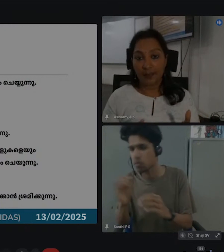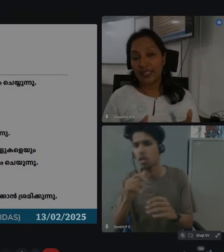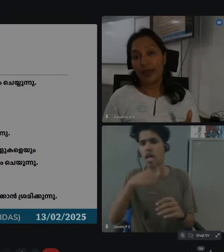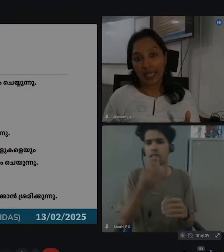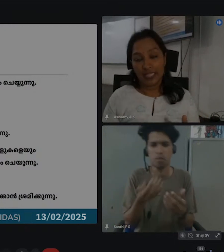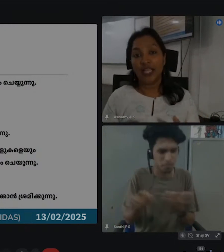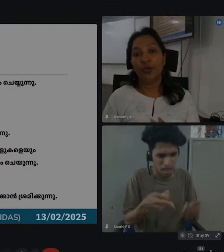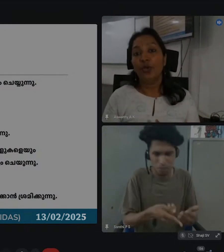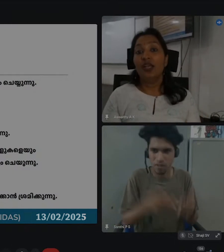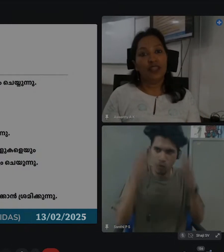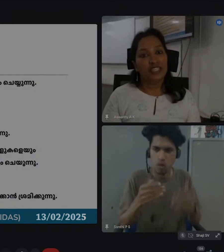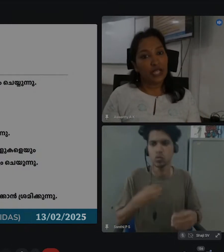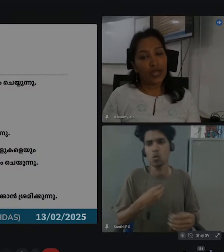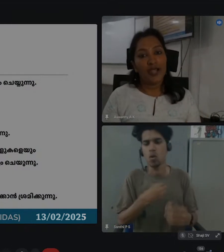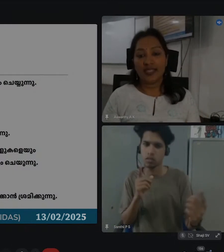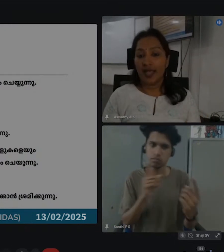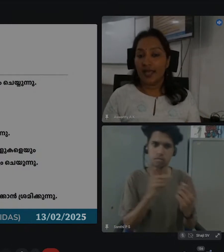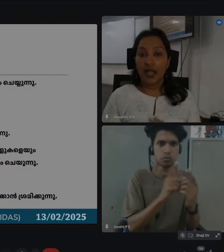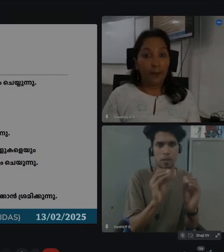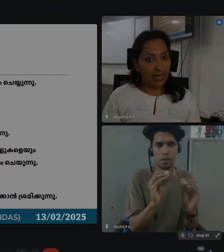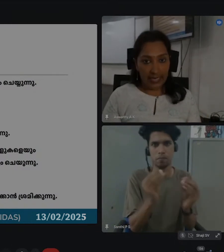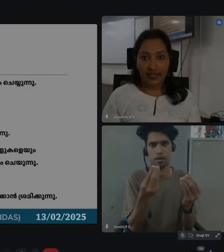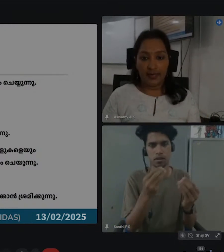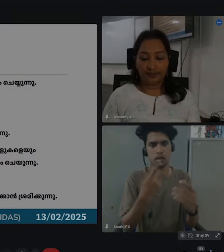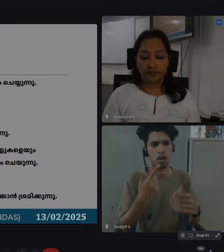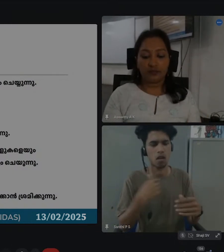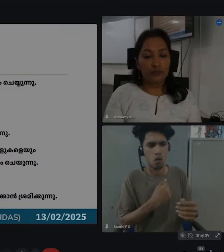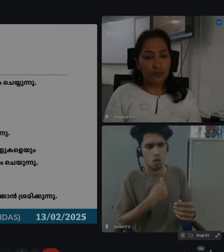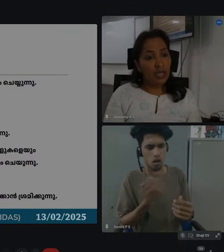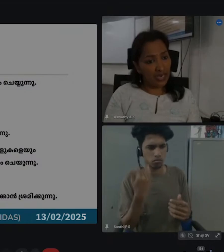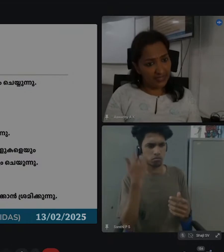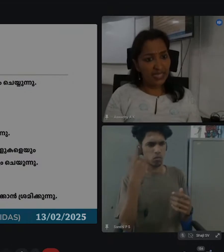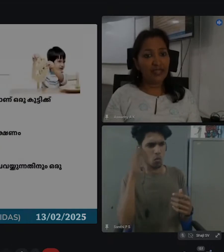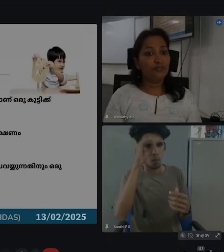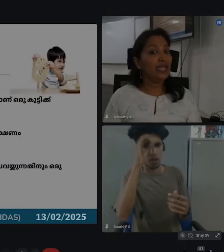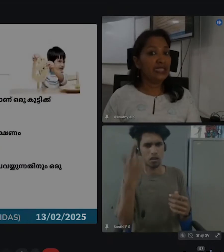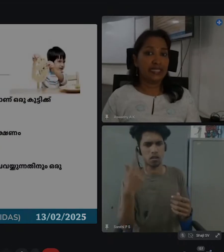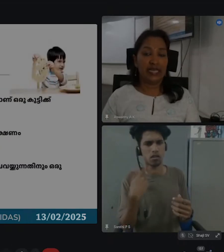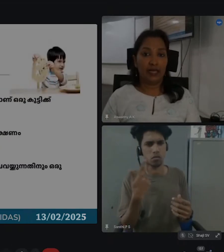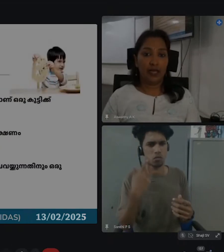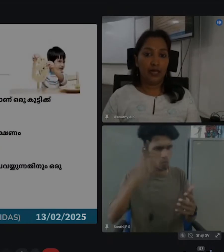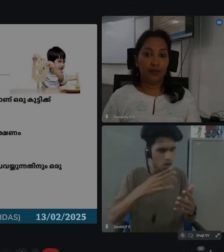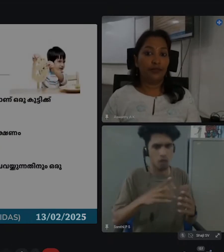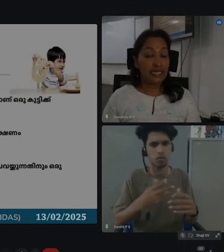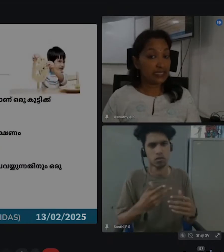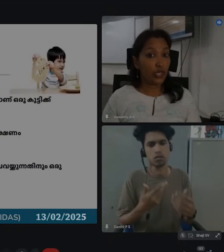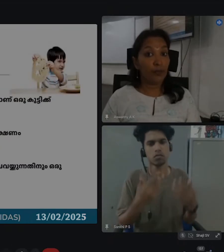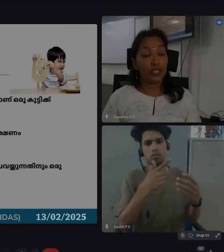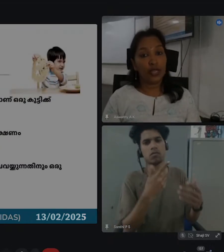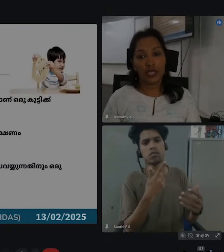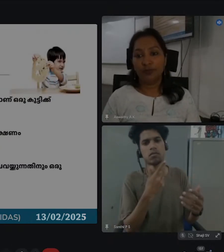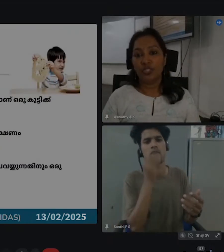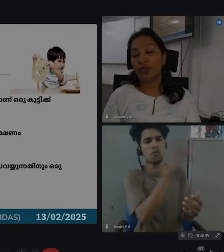ഇത് സംബന്ധമായ ഏതെങ്കിലും ഒരു വിദഗ്ധനെയോ കാണിച്ച് കാര്യങ്ങൾ പറയേണ്ടതാണ്. അടുത്തതായി ഫീഡിംഗ്